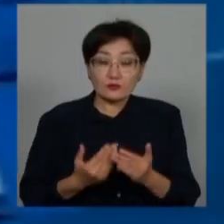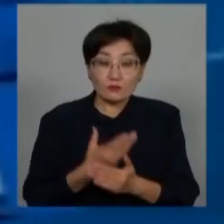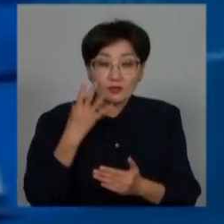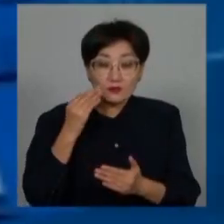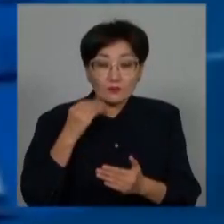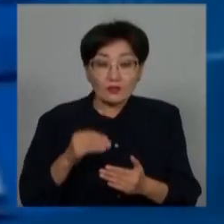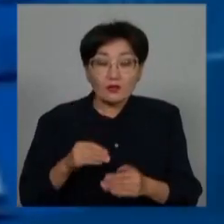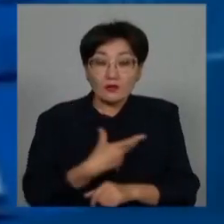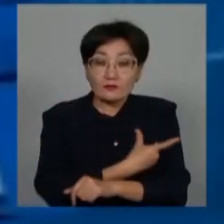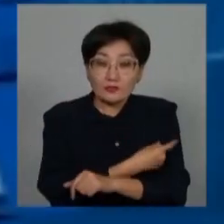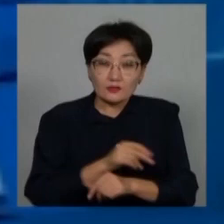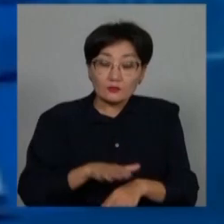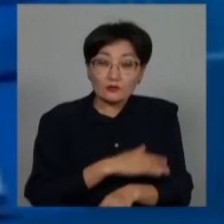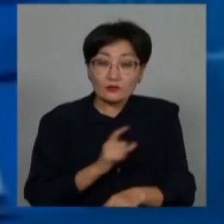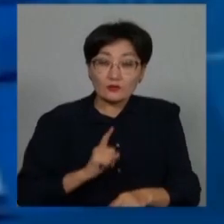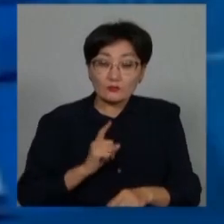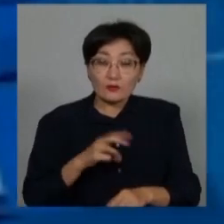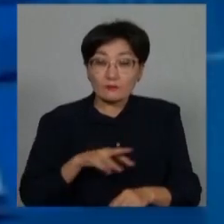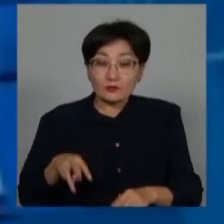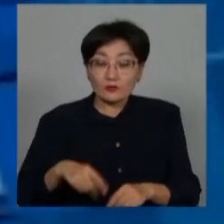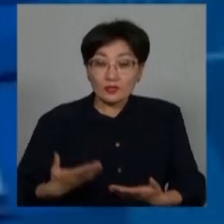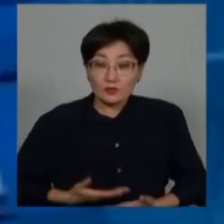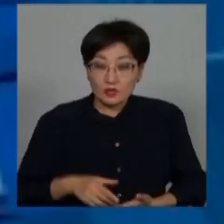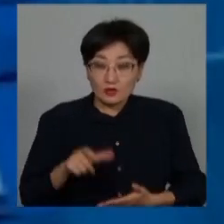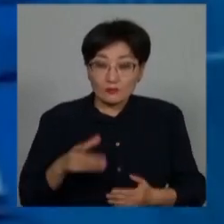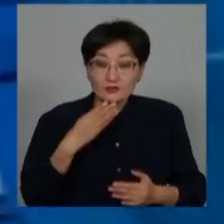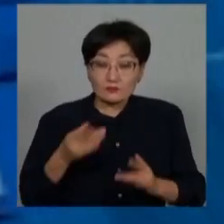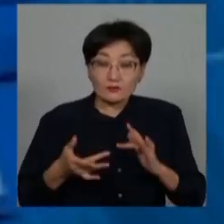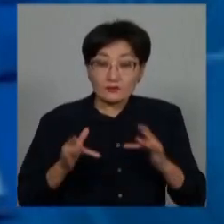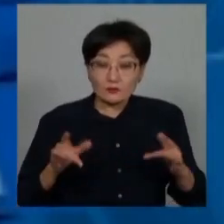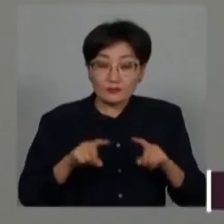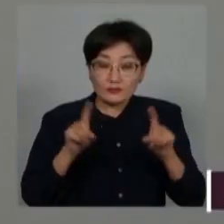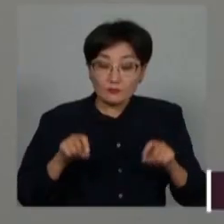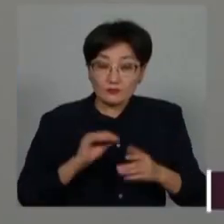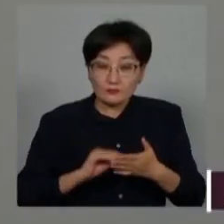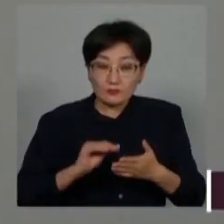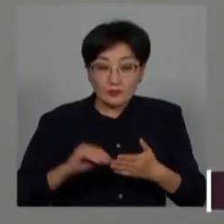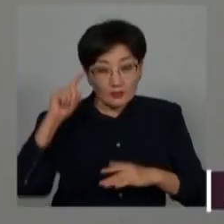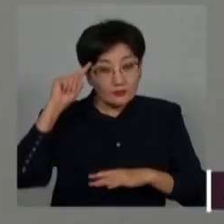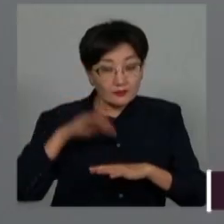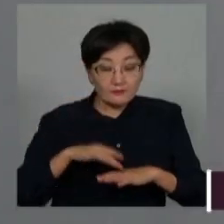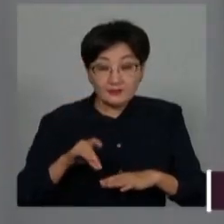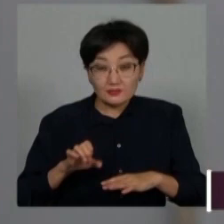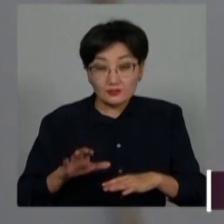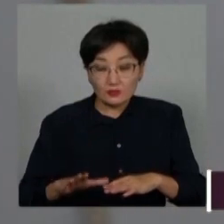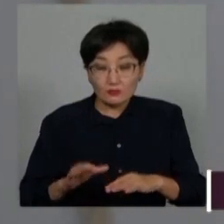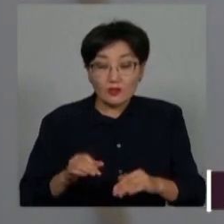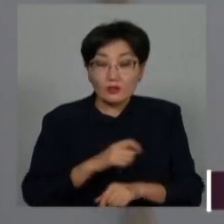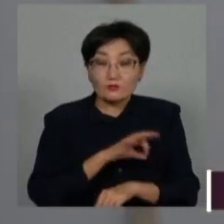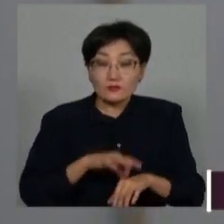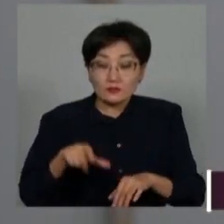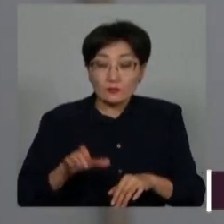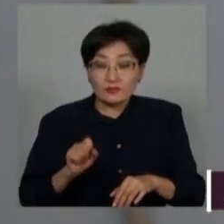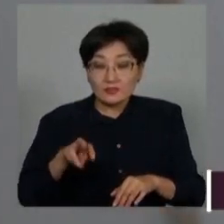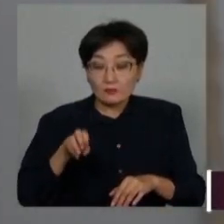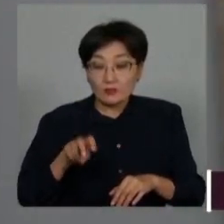Алматы вакцинировался долгожданный миллионный житель. Об этом на своей странице в Твиттер написал Аким Бакыджан Сагентаев. Пациентку зовут